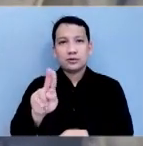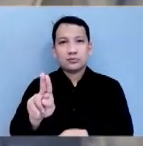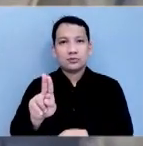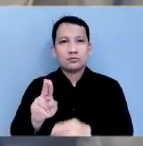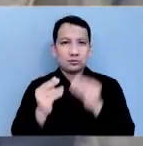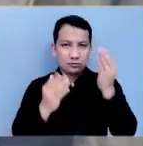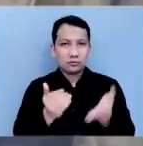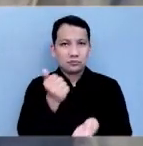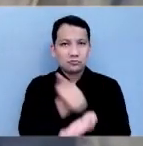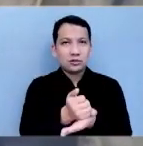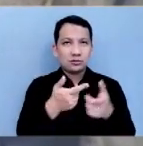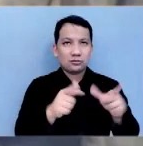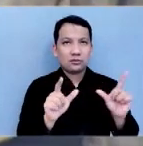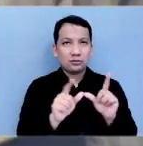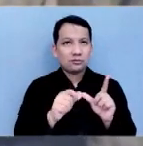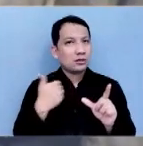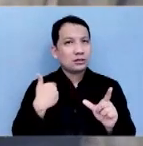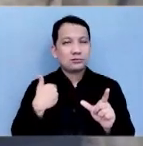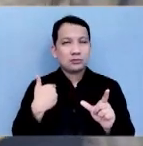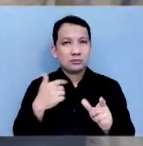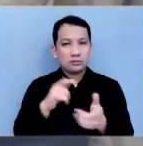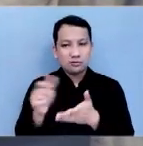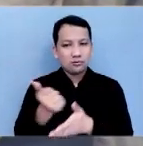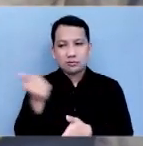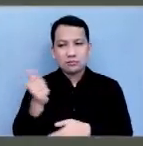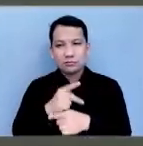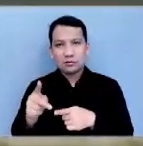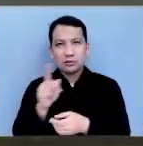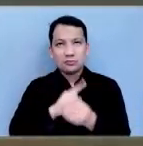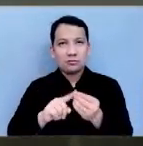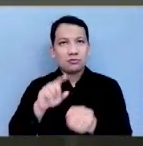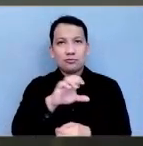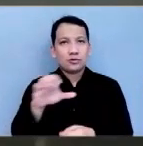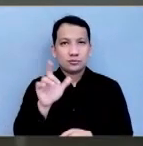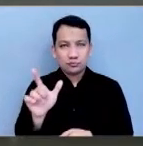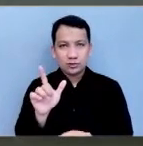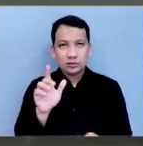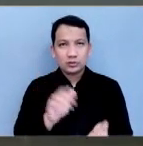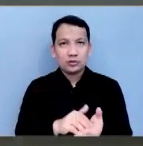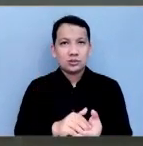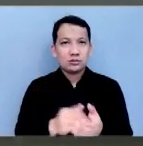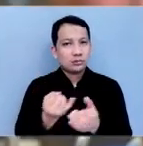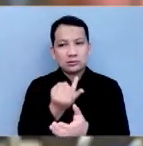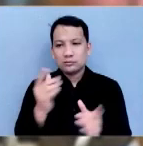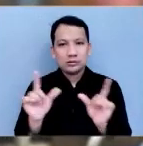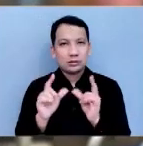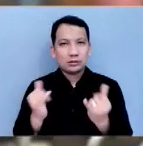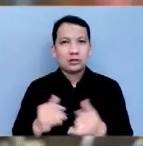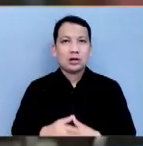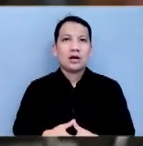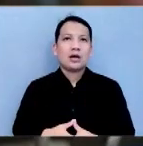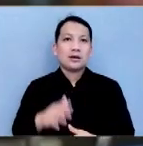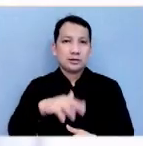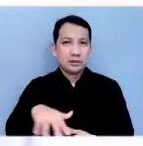mga rehistradong nurse na unemployed o di kaya nasa ibang profesyon. Nasa 120,000 na raw ang bilang nila ngayon. Ang